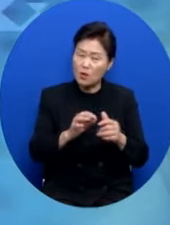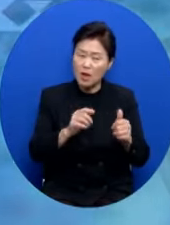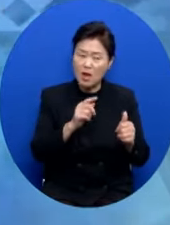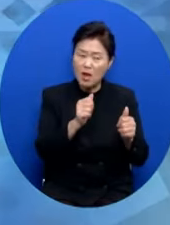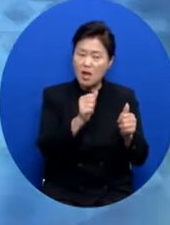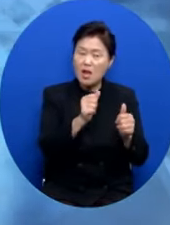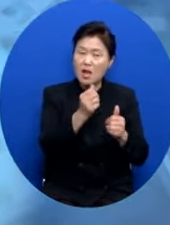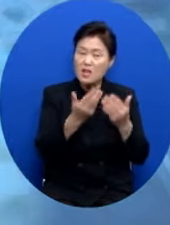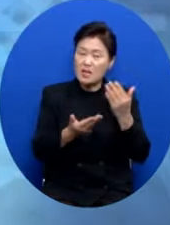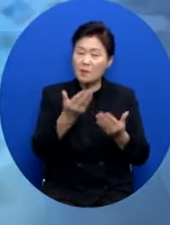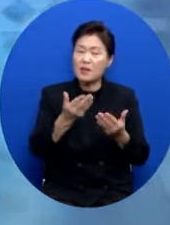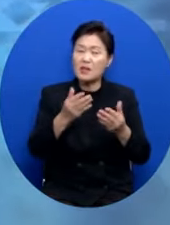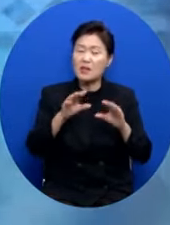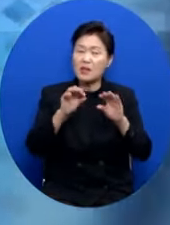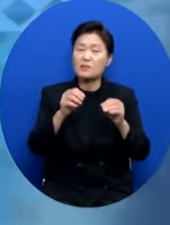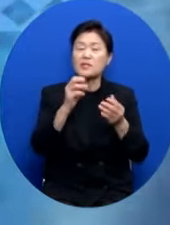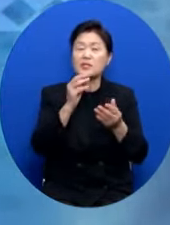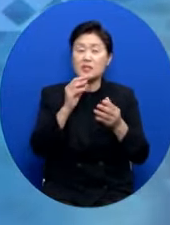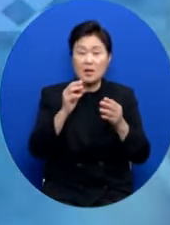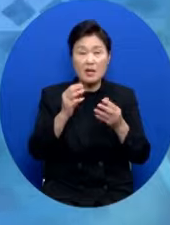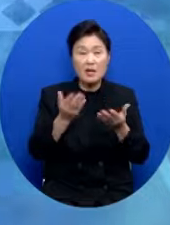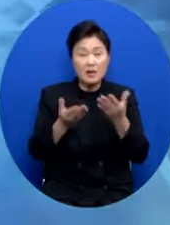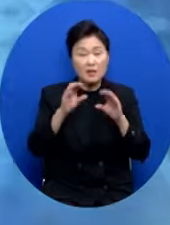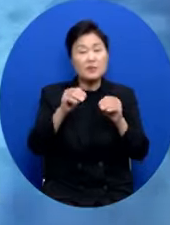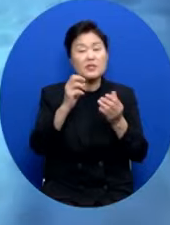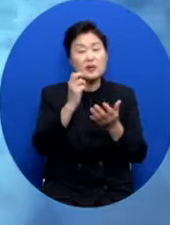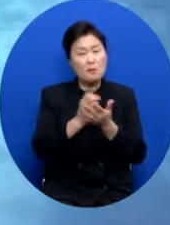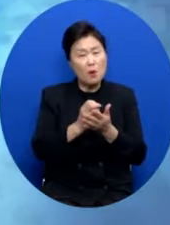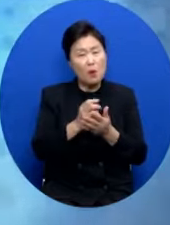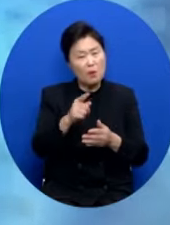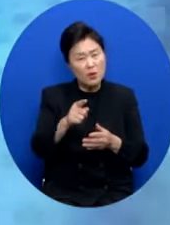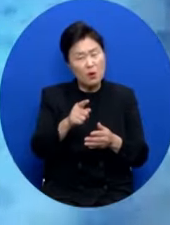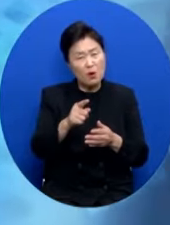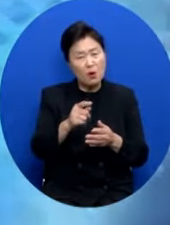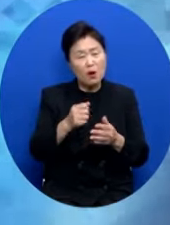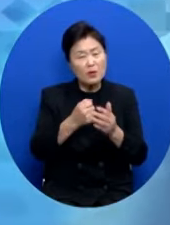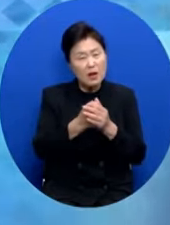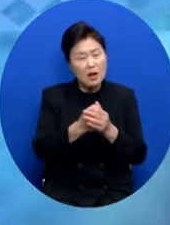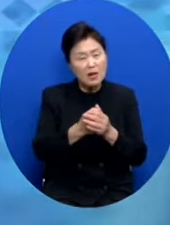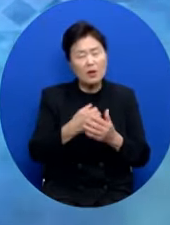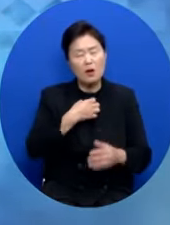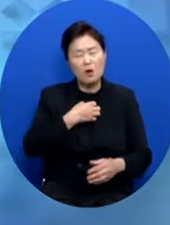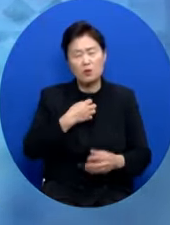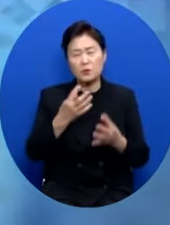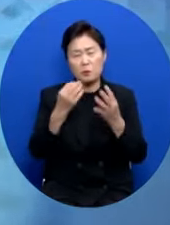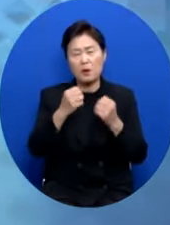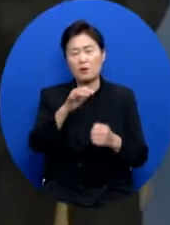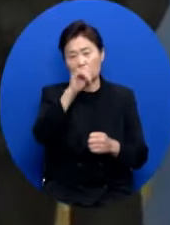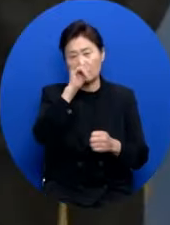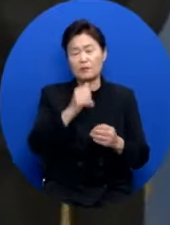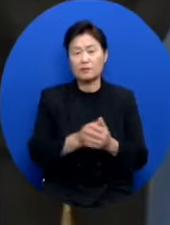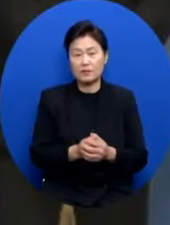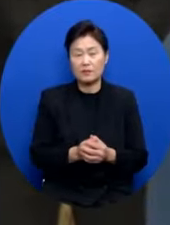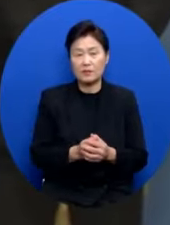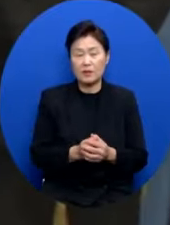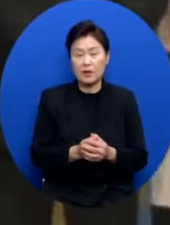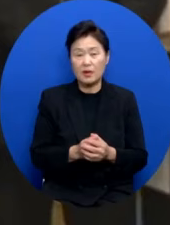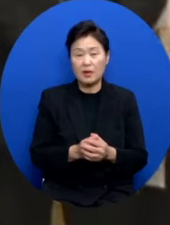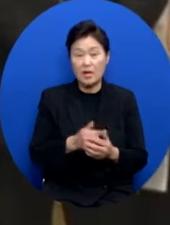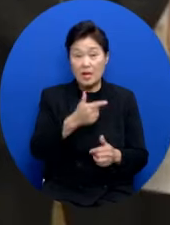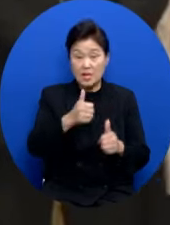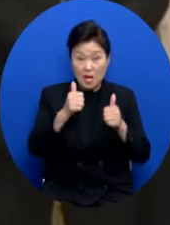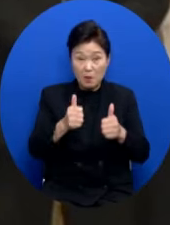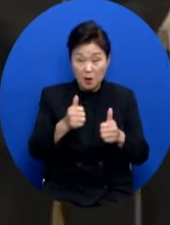차별금지법 합법화의 통로가 열릴 우려가 있다 이게 위기의 본질이라고 할 수 있습니다 대법원의